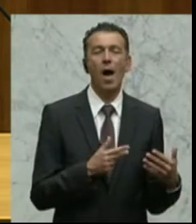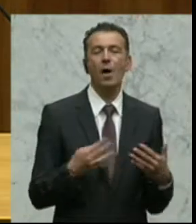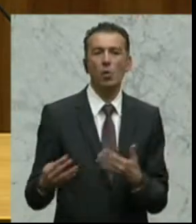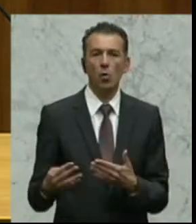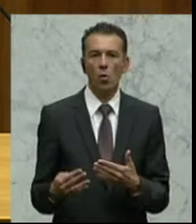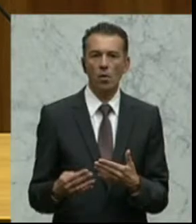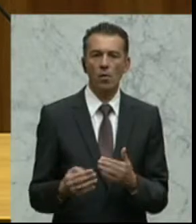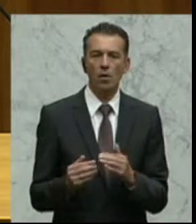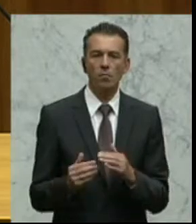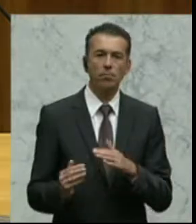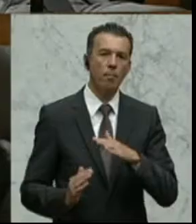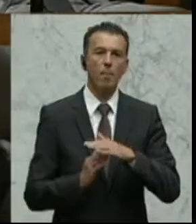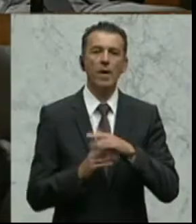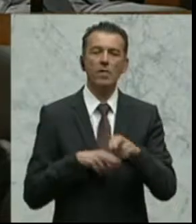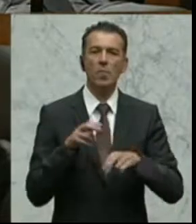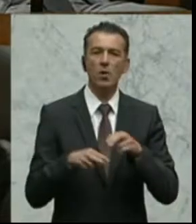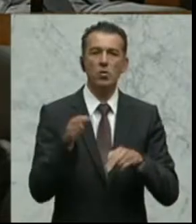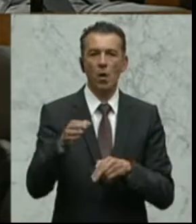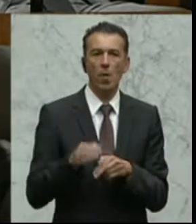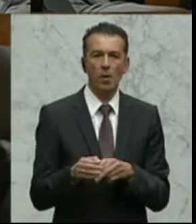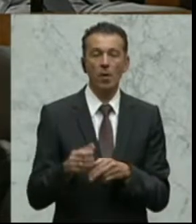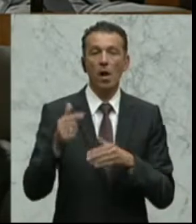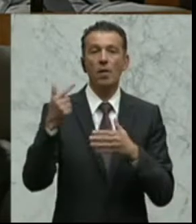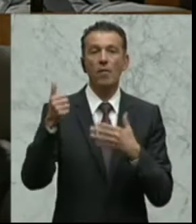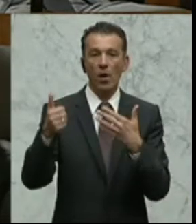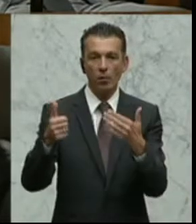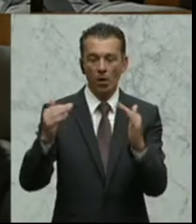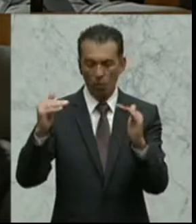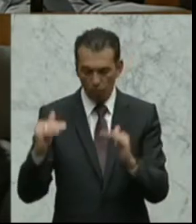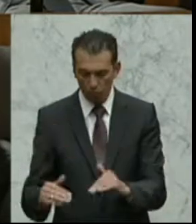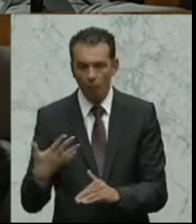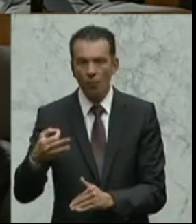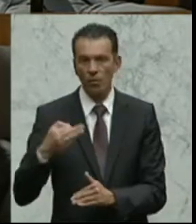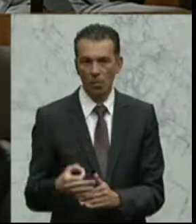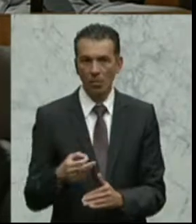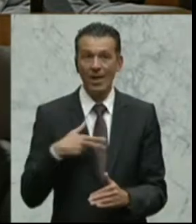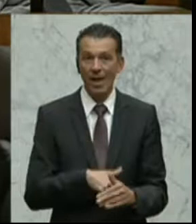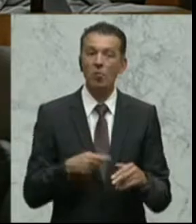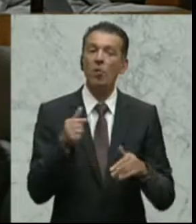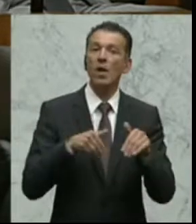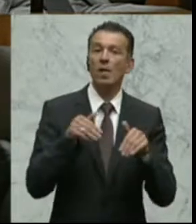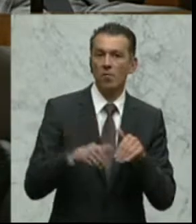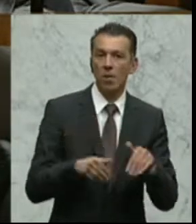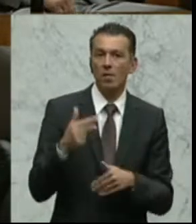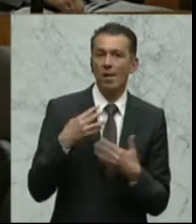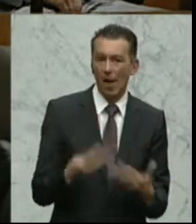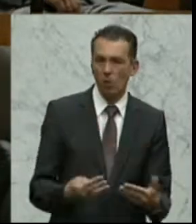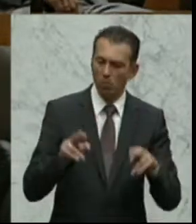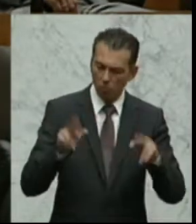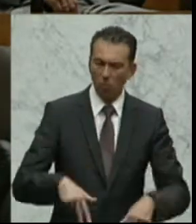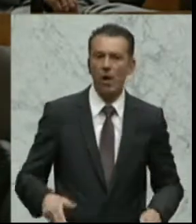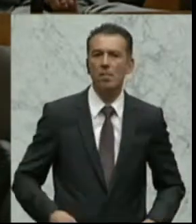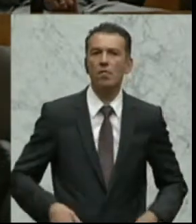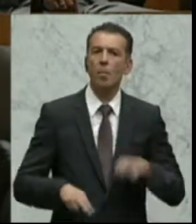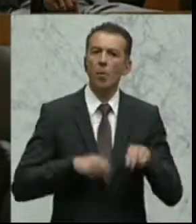einem SPÖ-Finanzminister von 62 auf 50% gesenkt. Wir haben im Jahr 1993 zu Recht die Vermögensteuer abgeschafft,